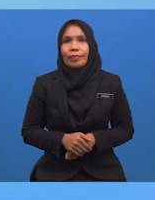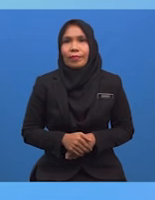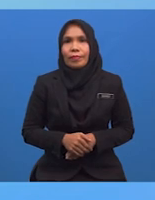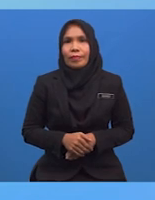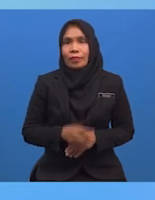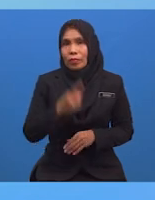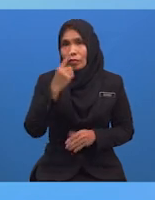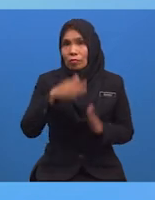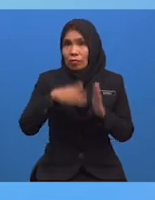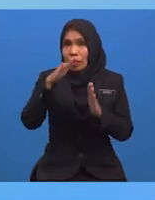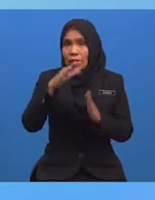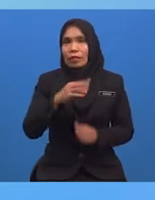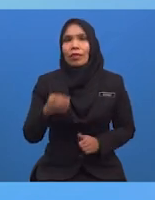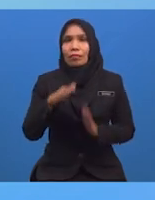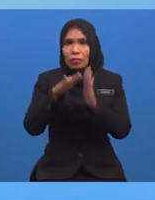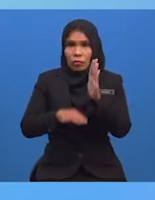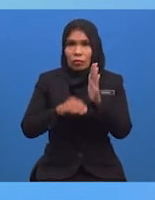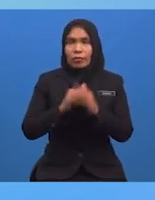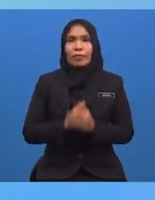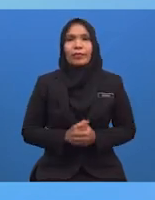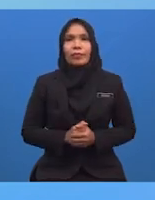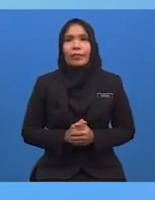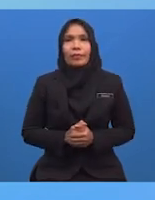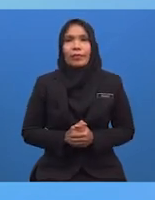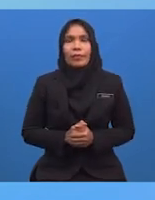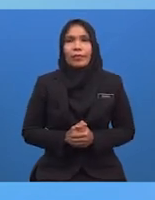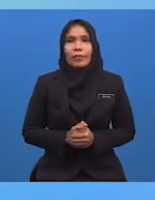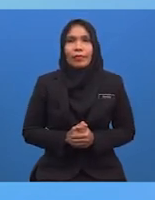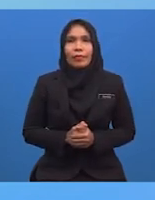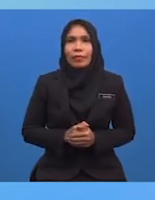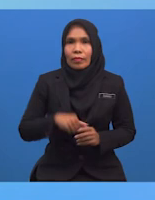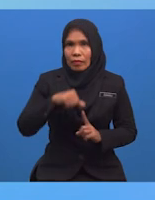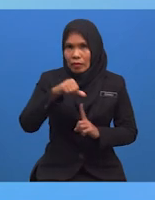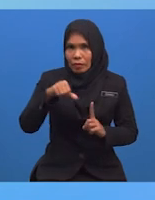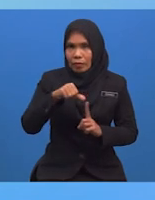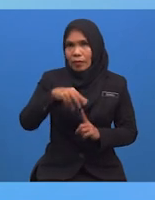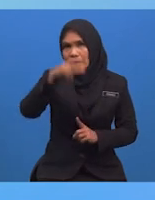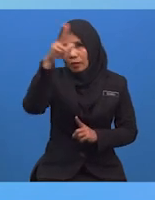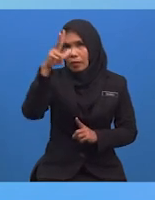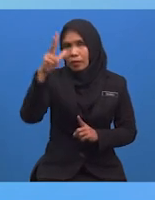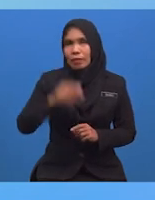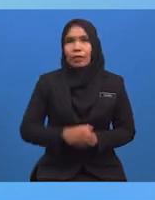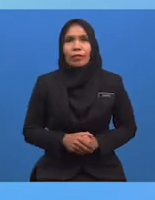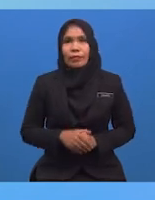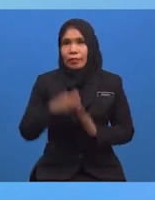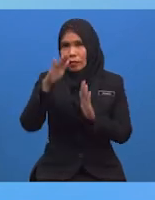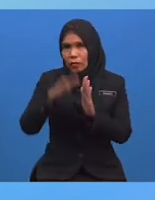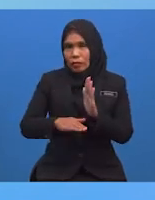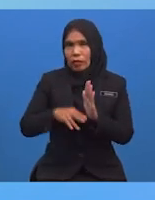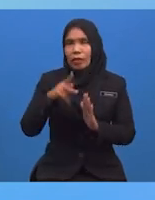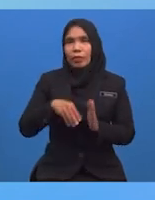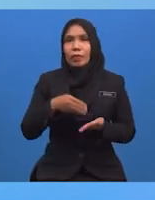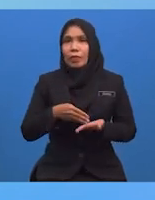permintaan agregat dan mengawal inflasi. Apabila kerajaan mengurangkan perbelanjaan